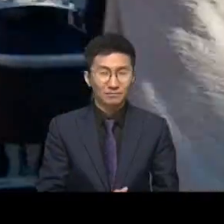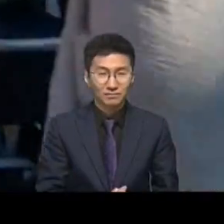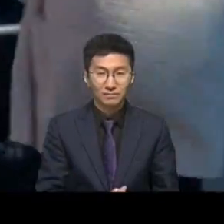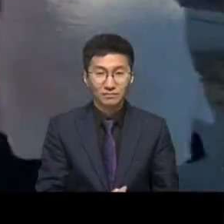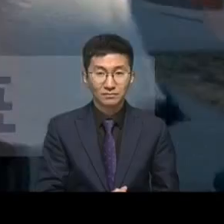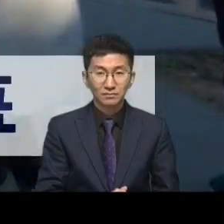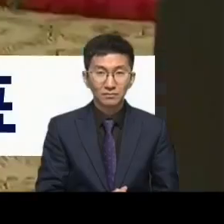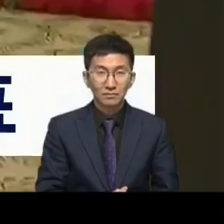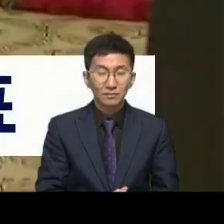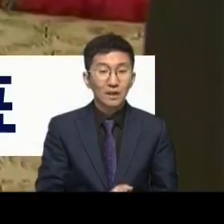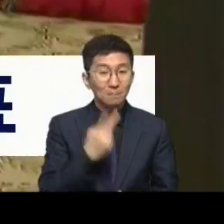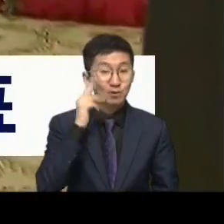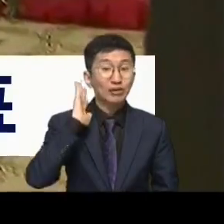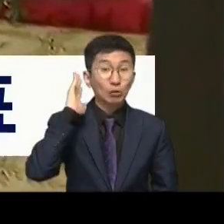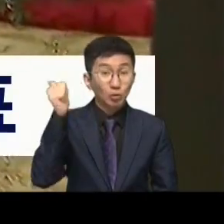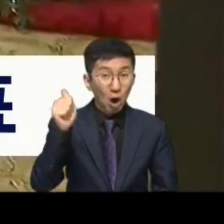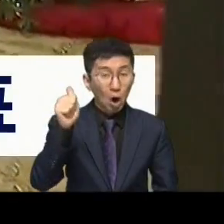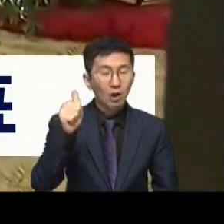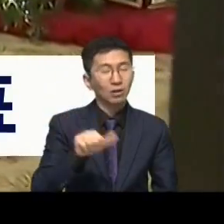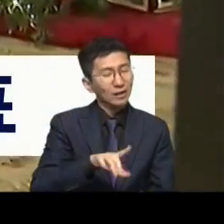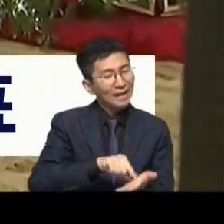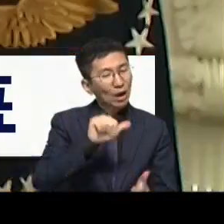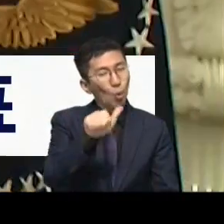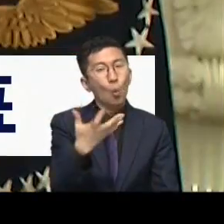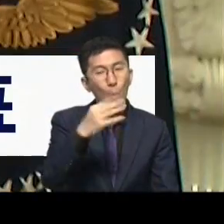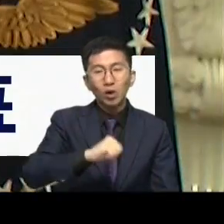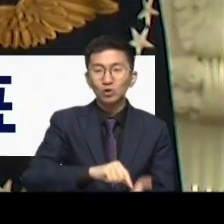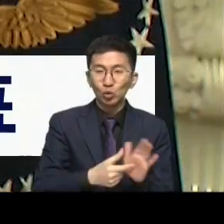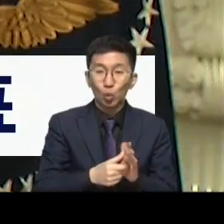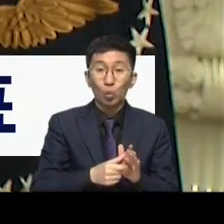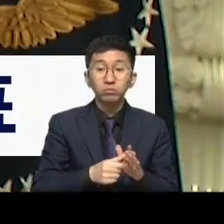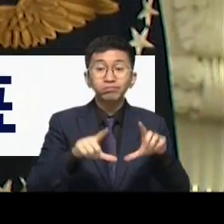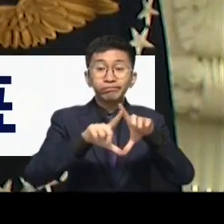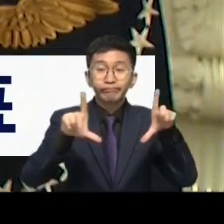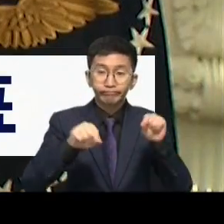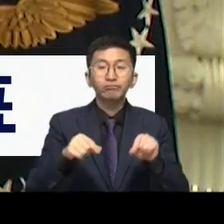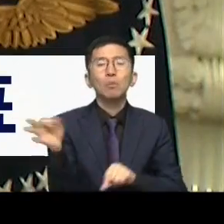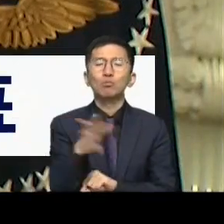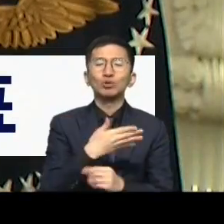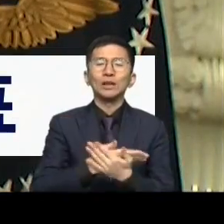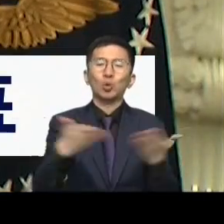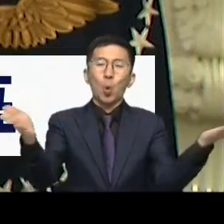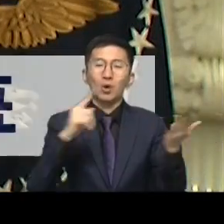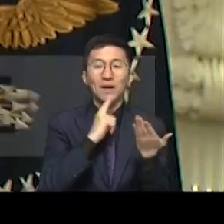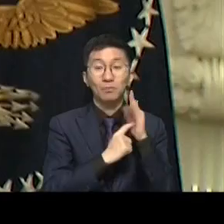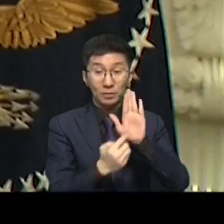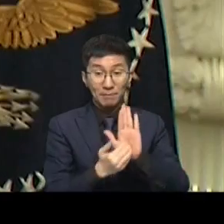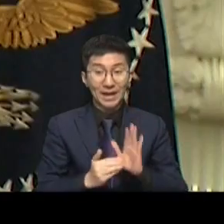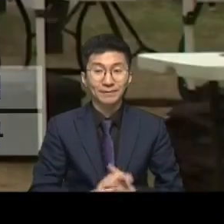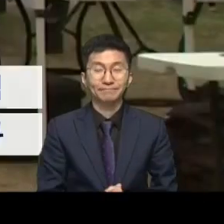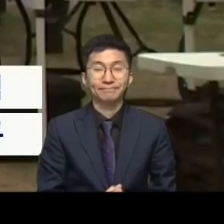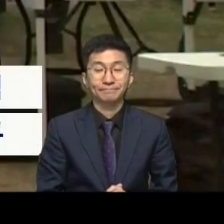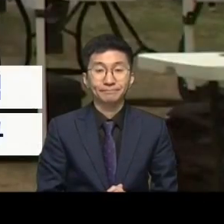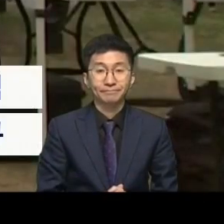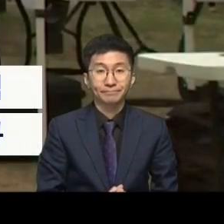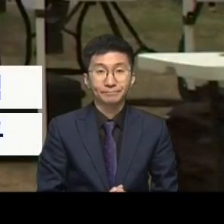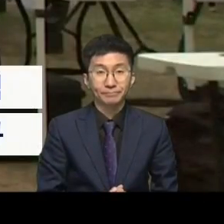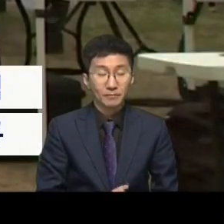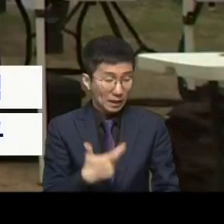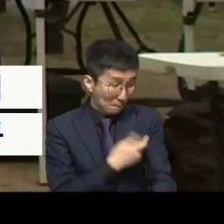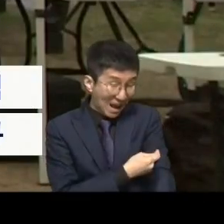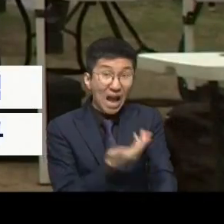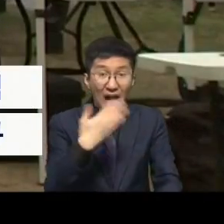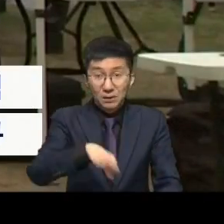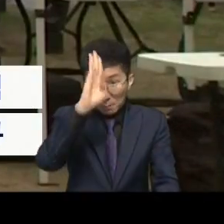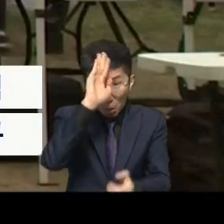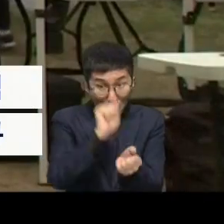Okay. 바이든 대통령은 5억 개 분량의 자가 진단기를 무상 공급하겠다고 발표한 바 있습니다. 돌파 감염이